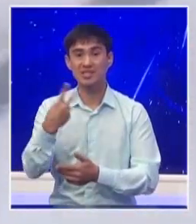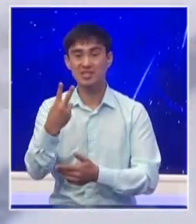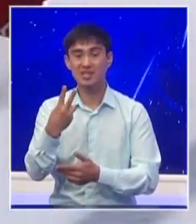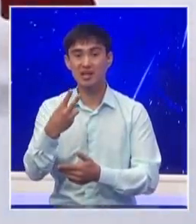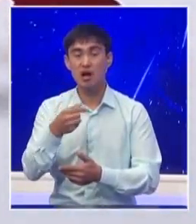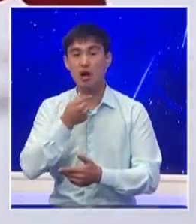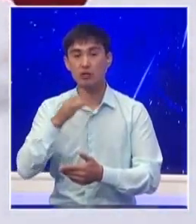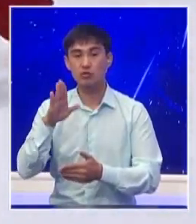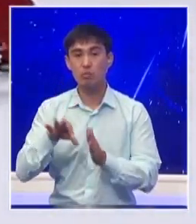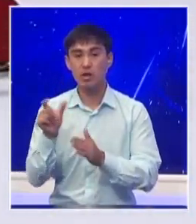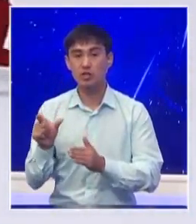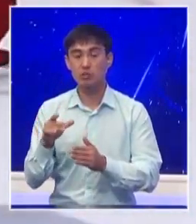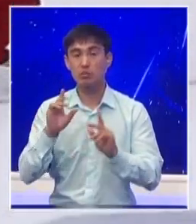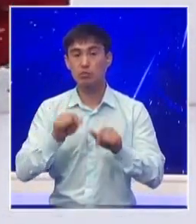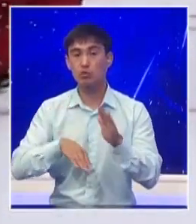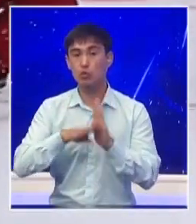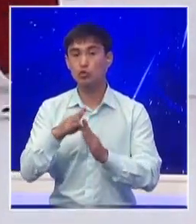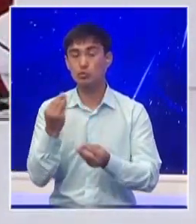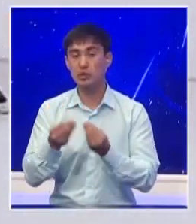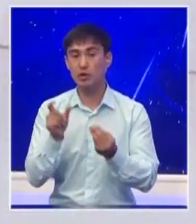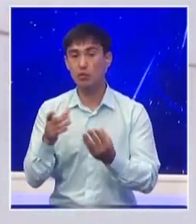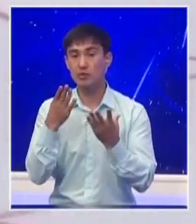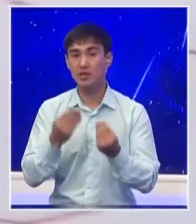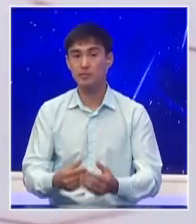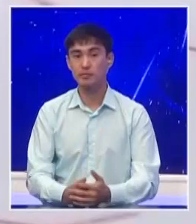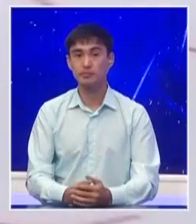голосов болельщиков и был признан лучшим игроком дня.